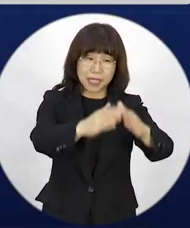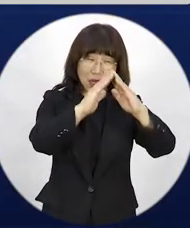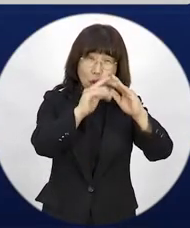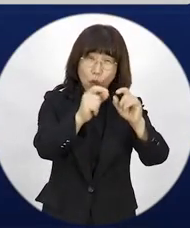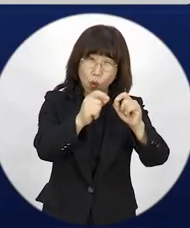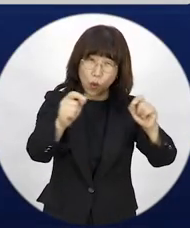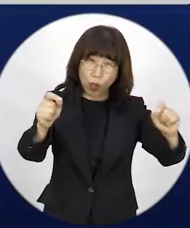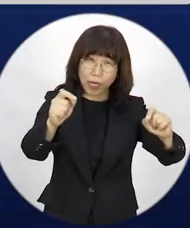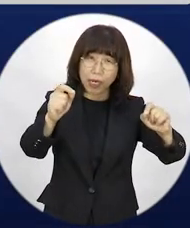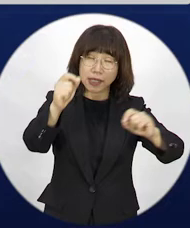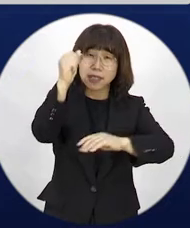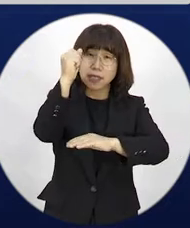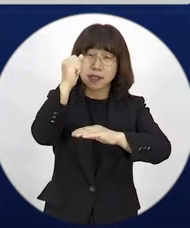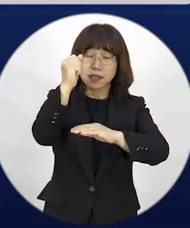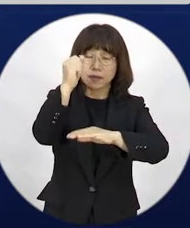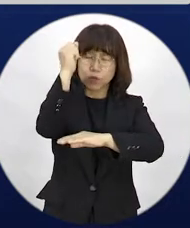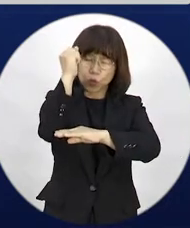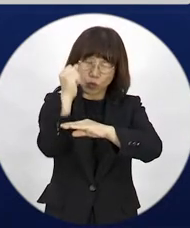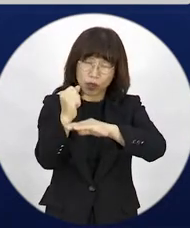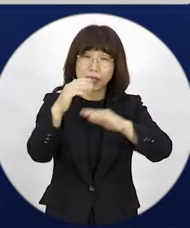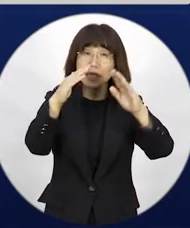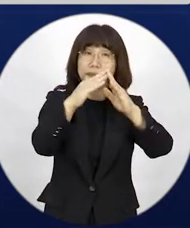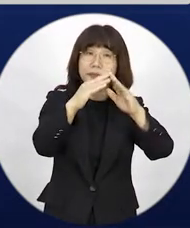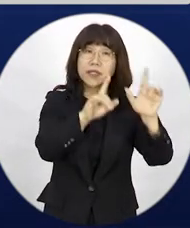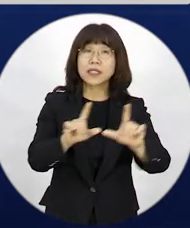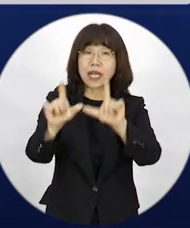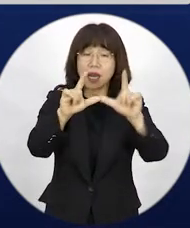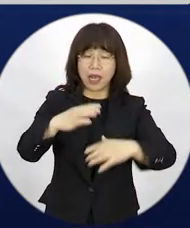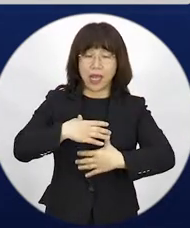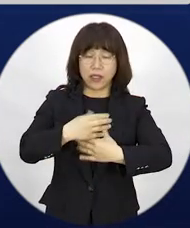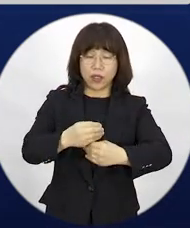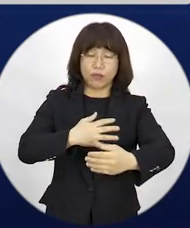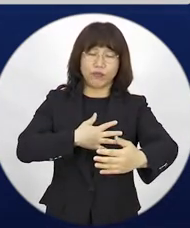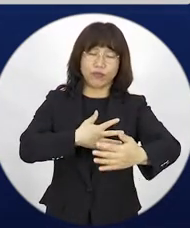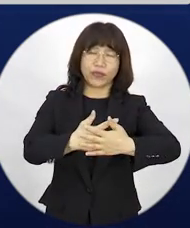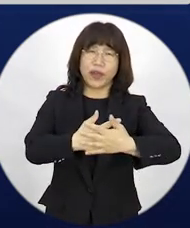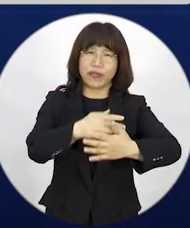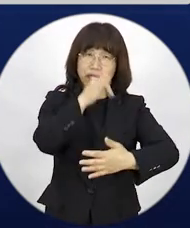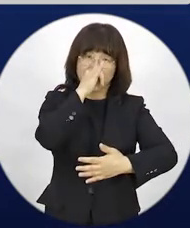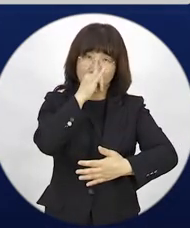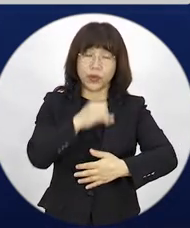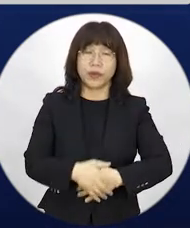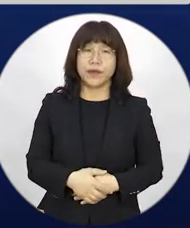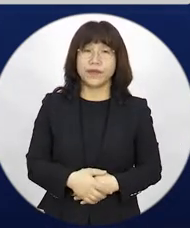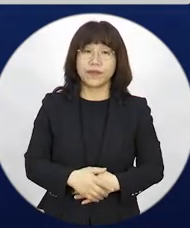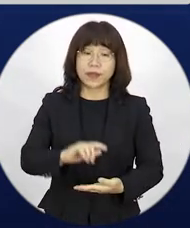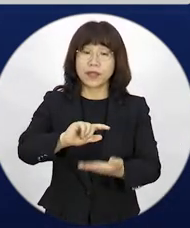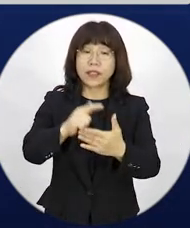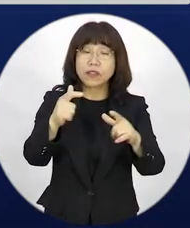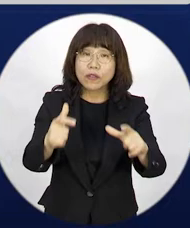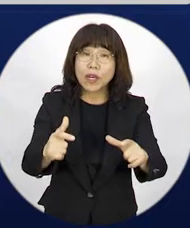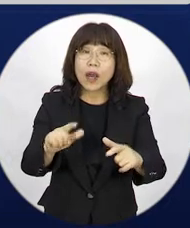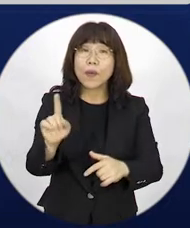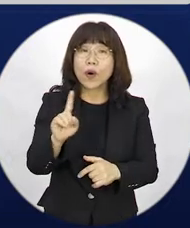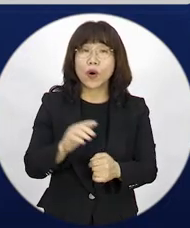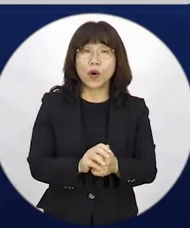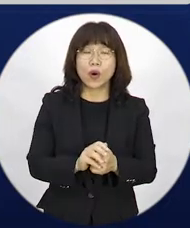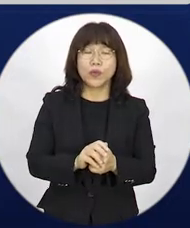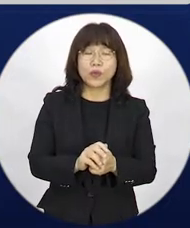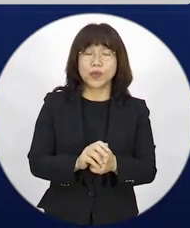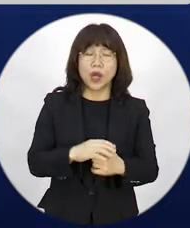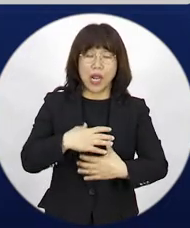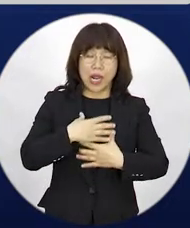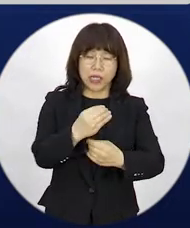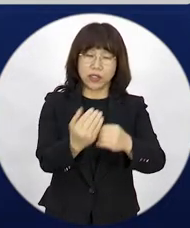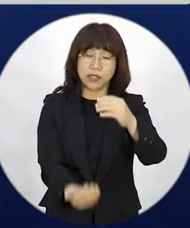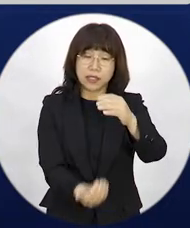지어진 지 오래된 주택에 사시는 분들은 안전에 대해 혹시나 하는 불안한 마음 있으실 텐데요. 강서구가 혹시라도